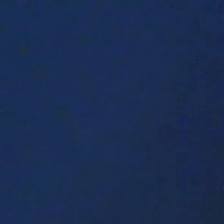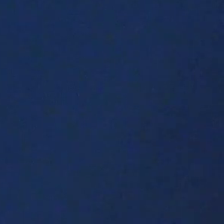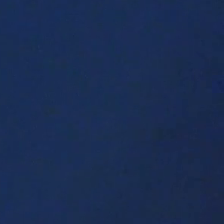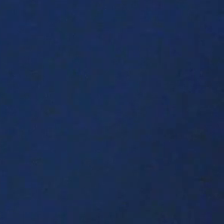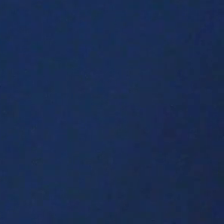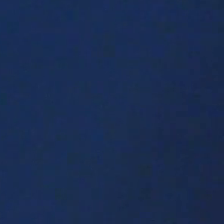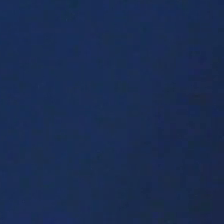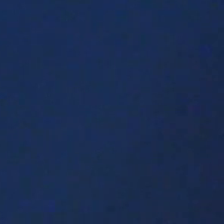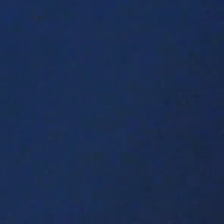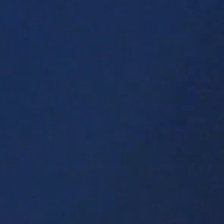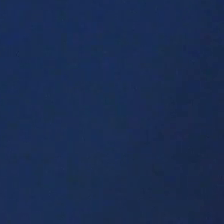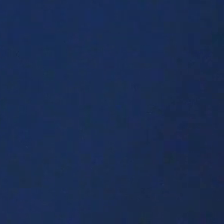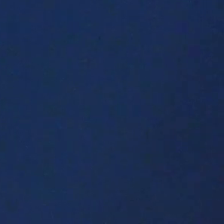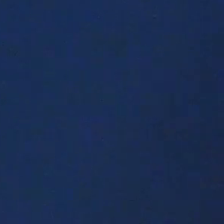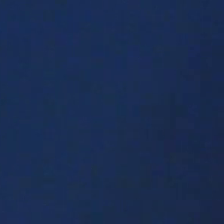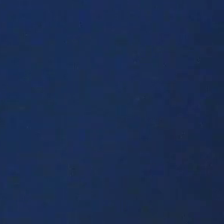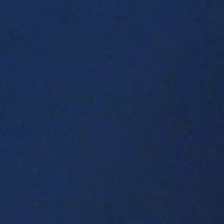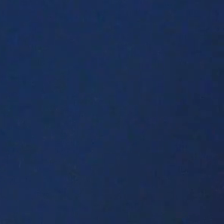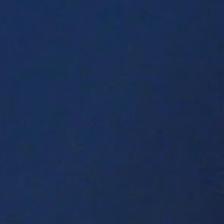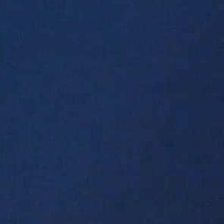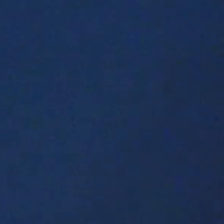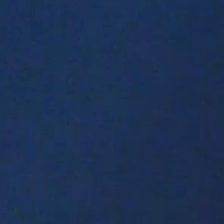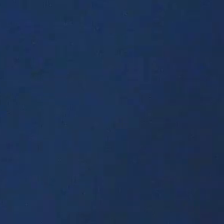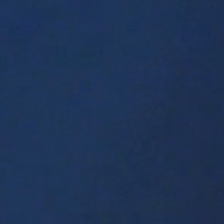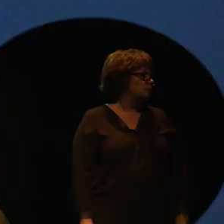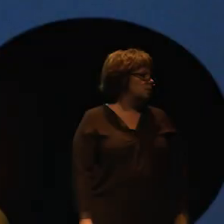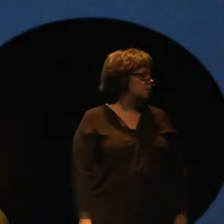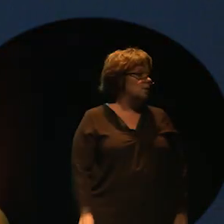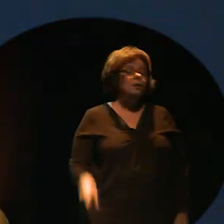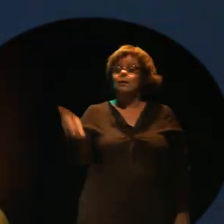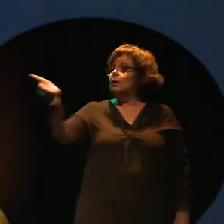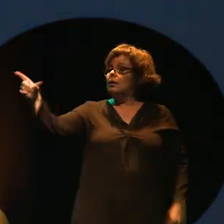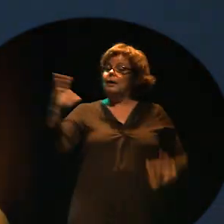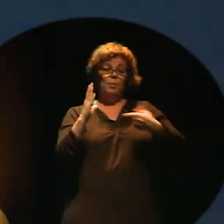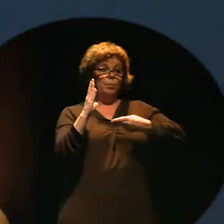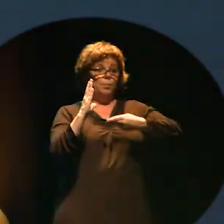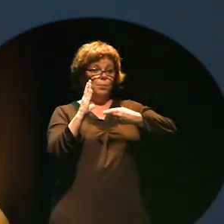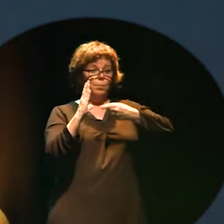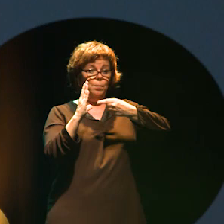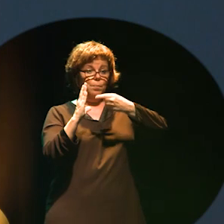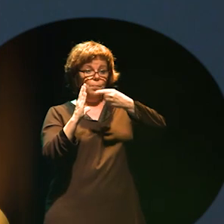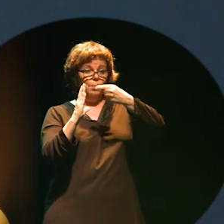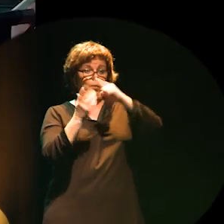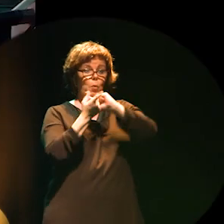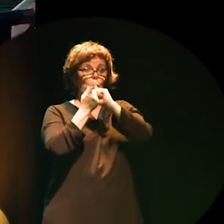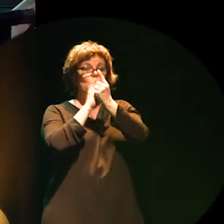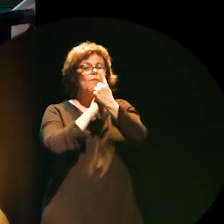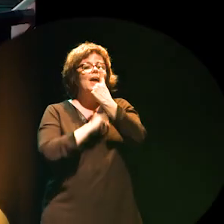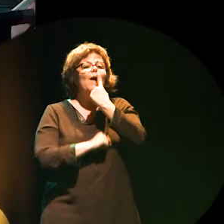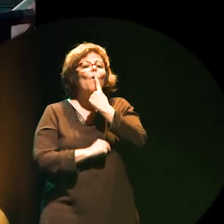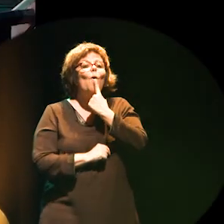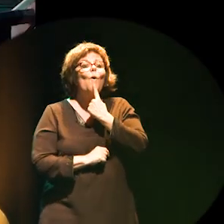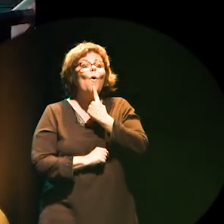une fluorescence rouge. Vous la voyez? Ah, vous voyez, c'est fugace.